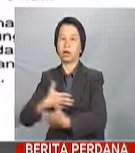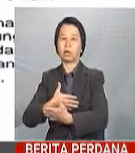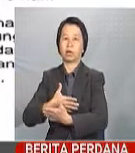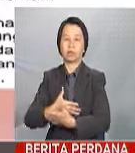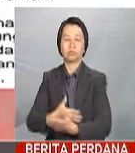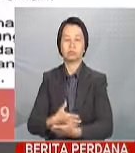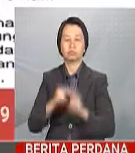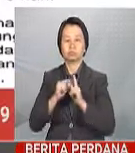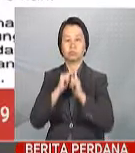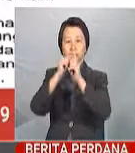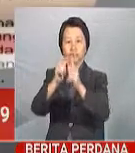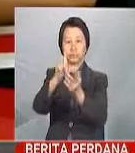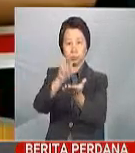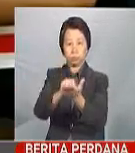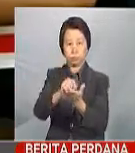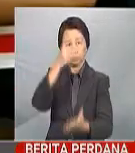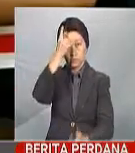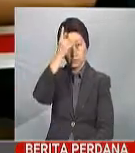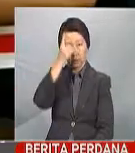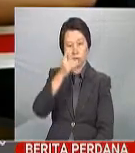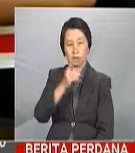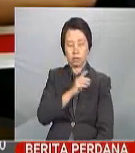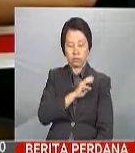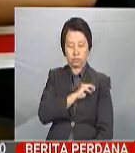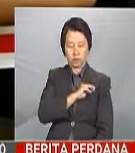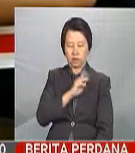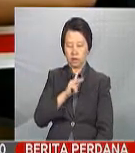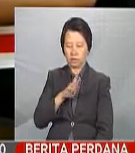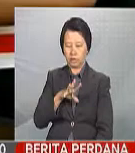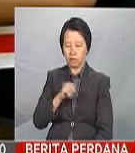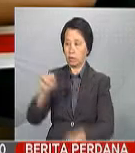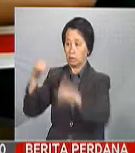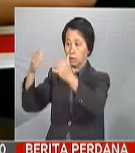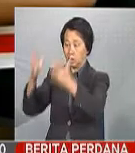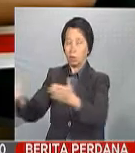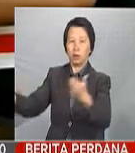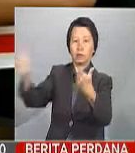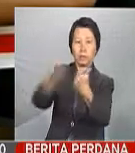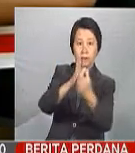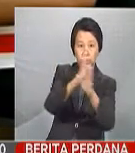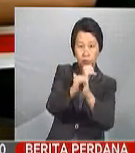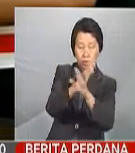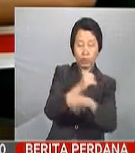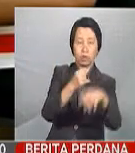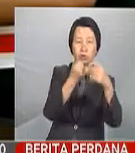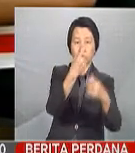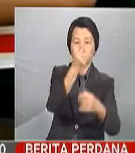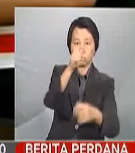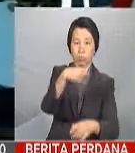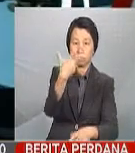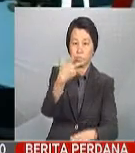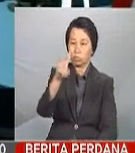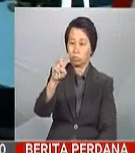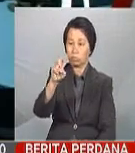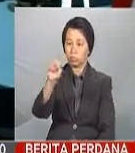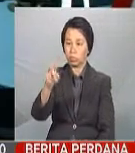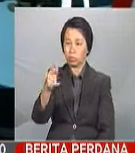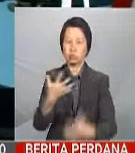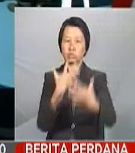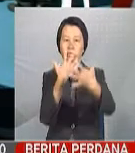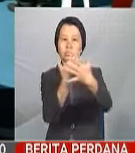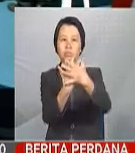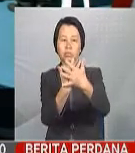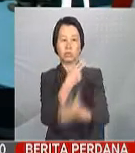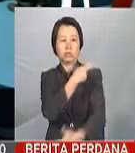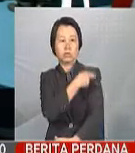Menerusi satu kenyataan media, Dato' Sri Rizal menjelaskan atlet berkenaan pulang ke Sarawak pada 11 Mac 2020 dan dikuarantin